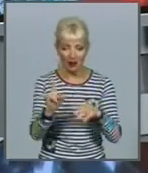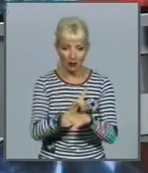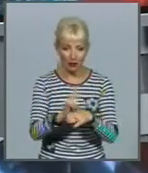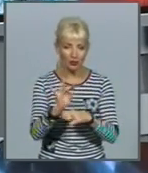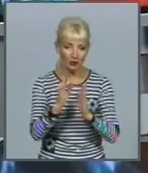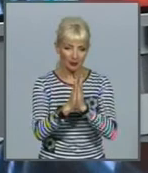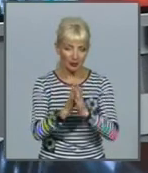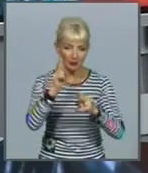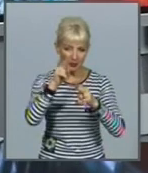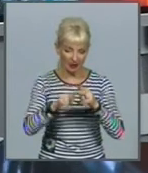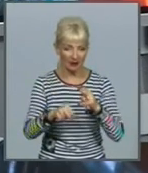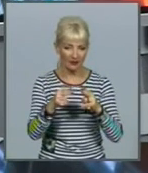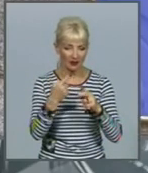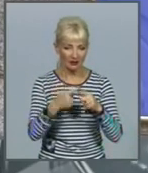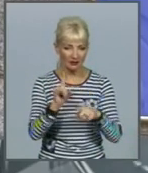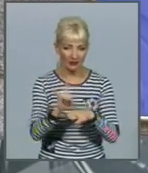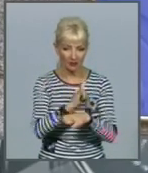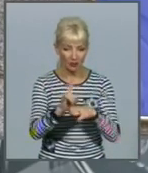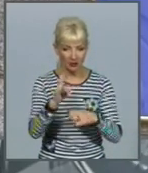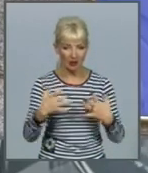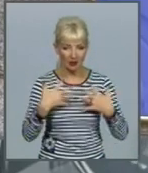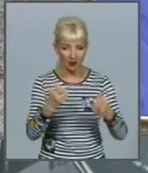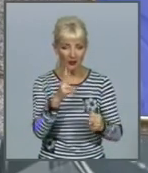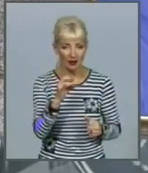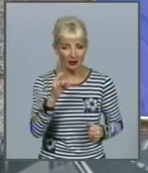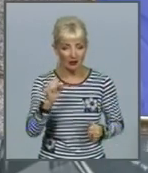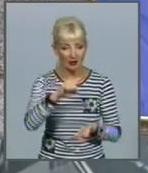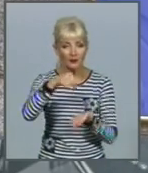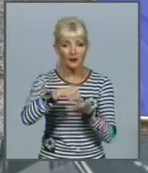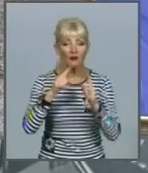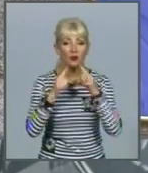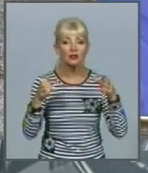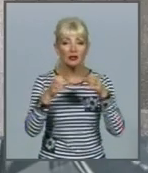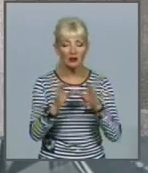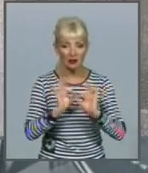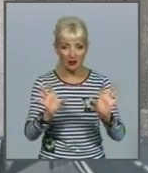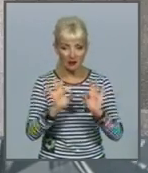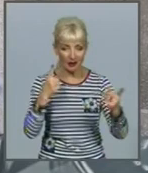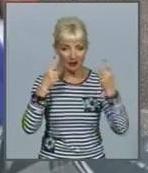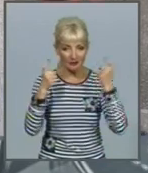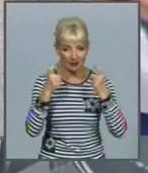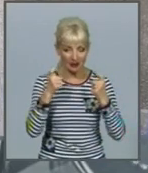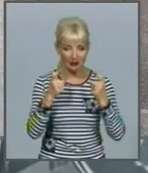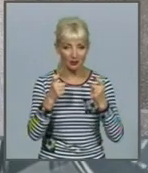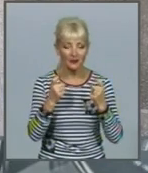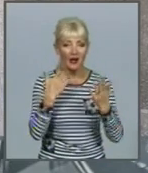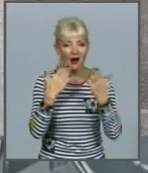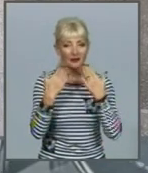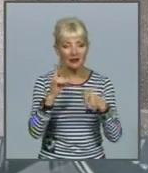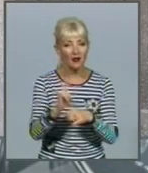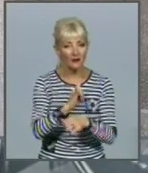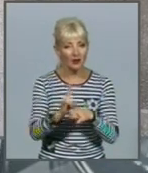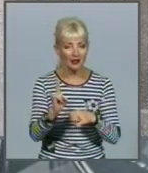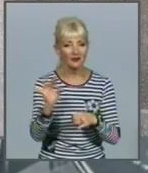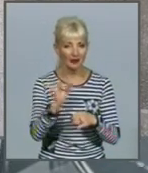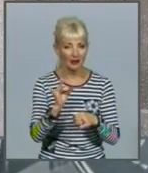здоров'ї Геннадія Кернеса. У міськраді прокоментували інформацію стосовно фейків та спекуляцій щодо стану